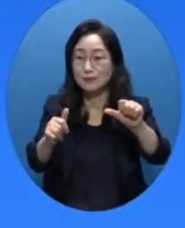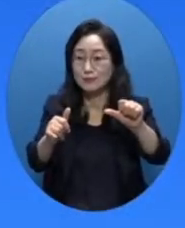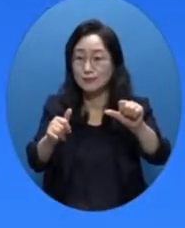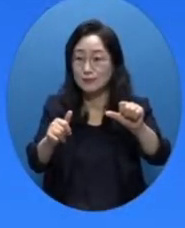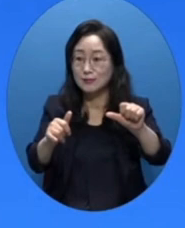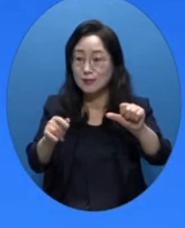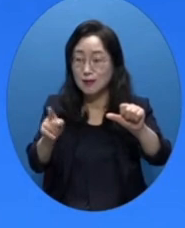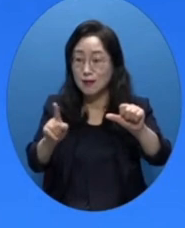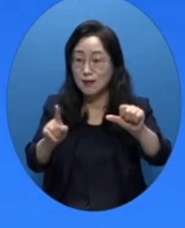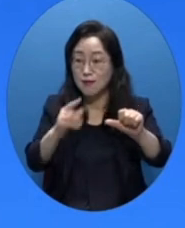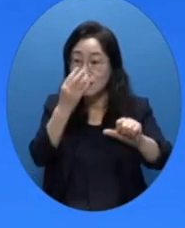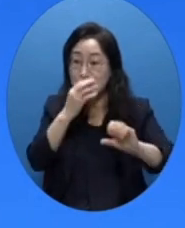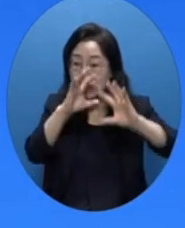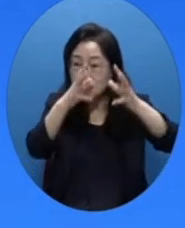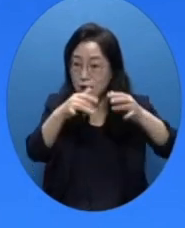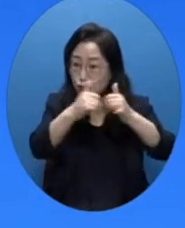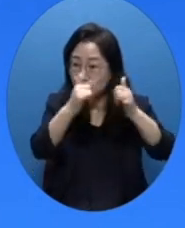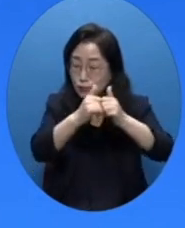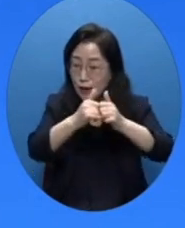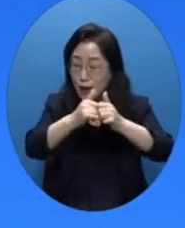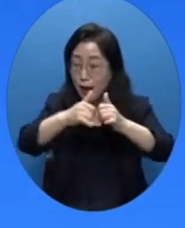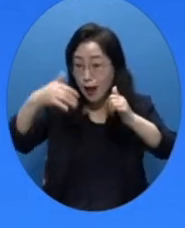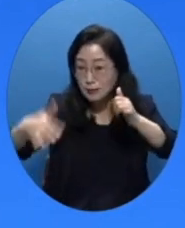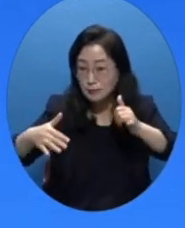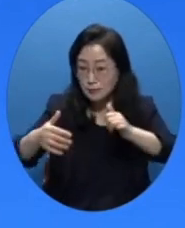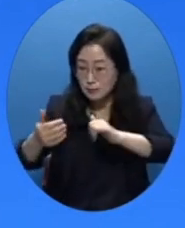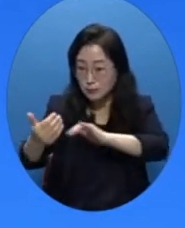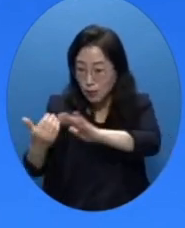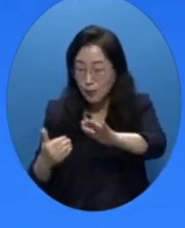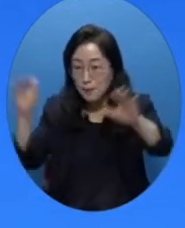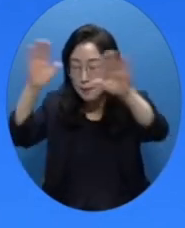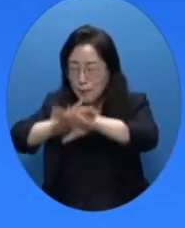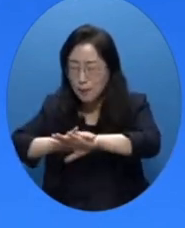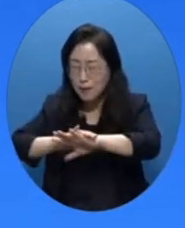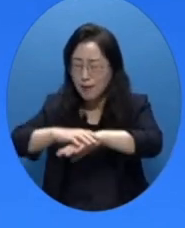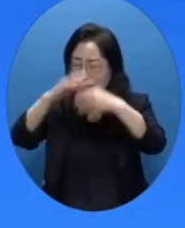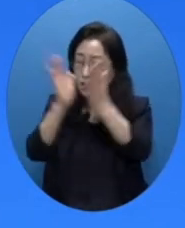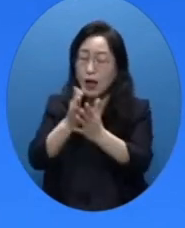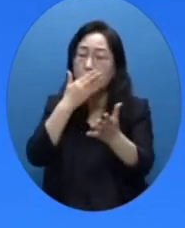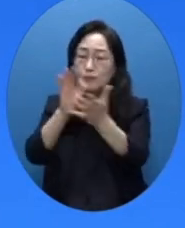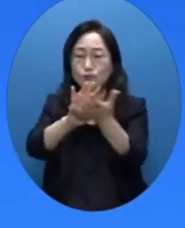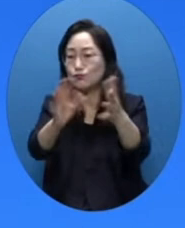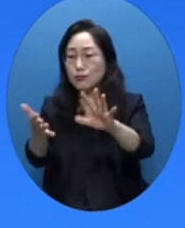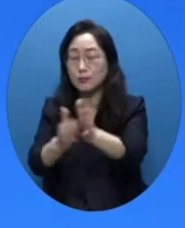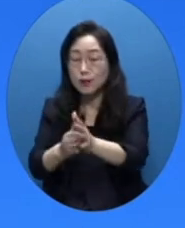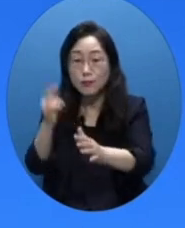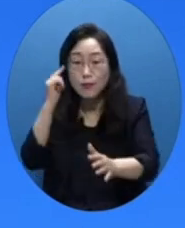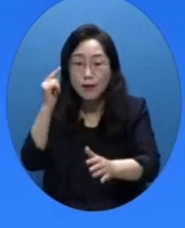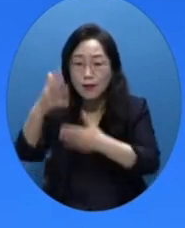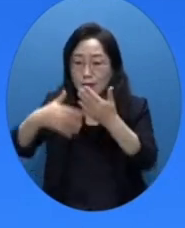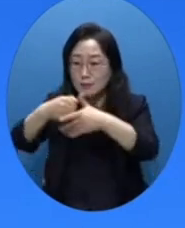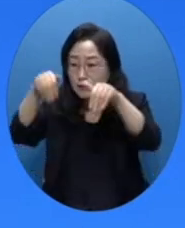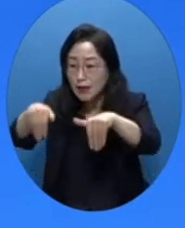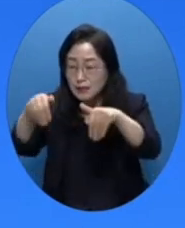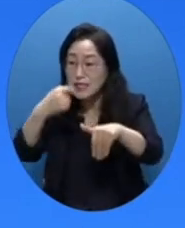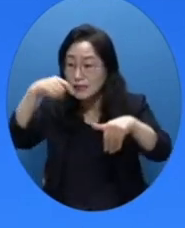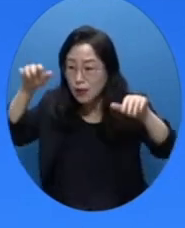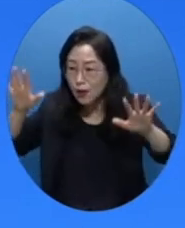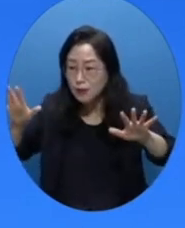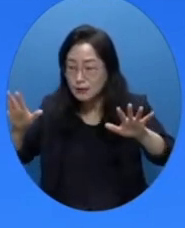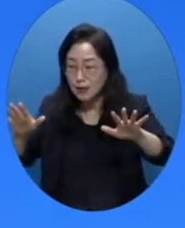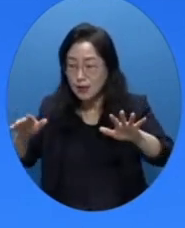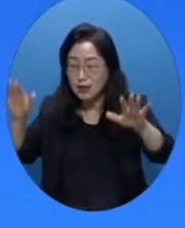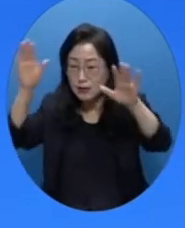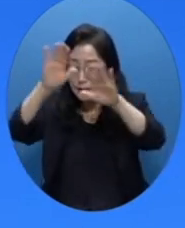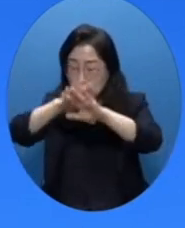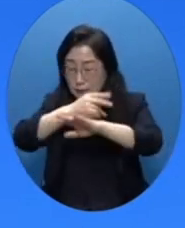이스라엘 군대와 싸워보지도 아니하고 그날 밤에 전멸을 당했습니다. 하나님의 사자가 와서 자고 있는 저들의